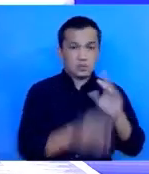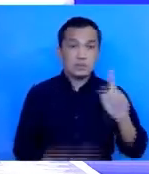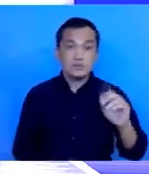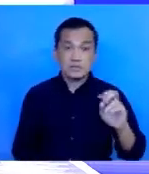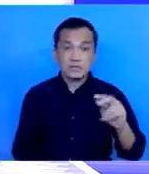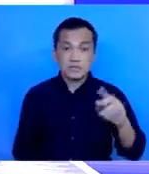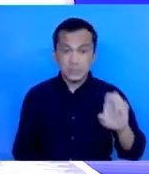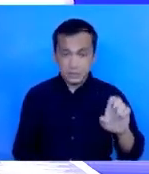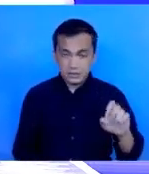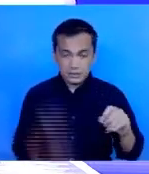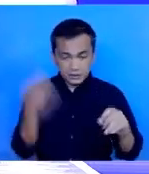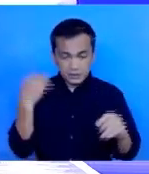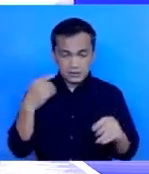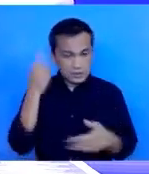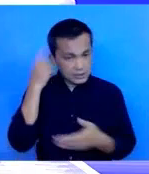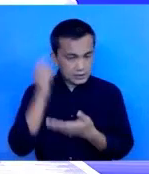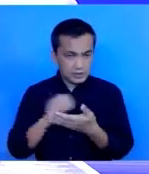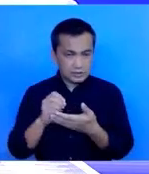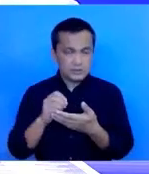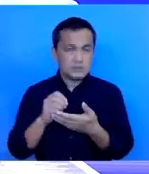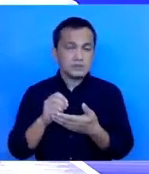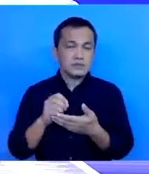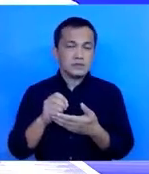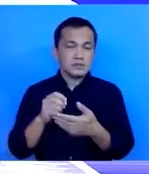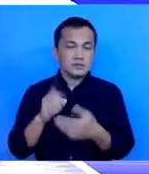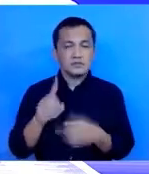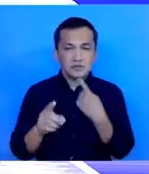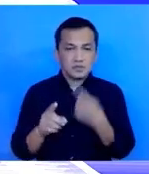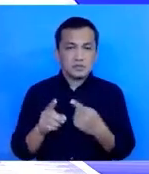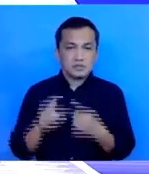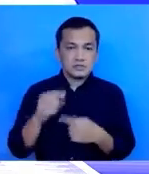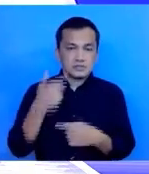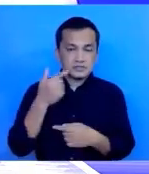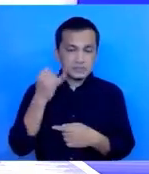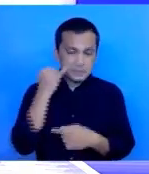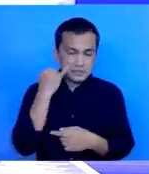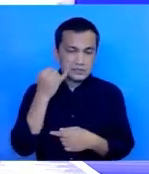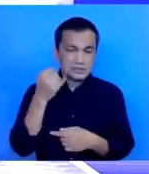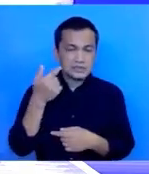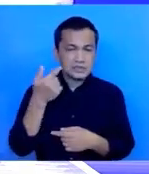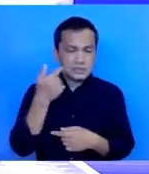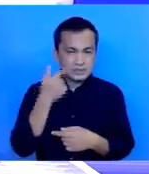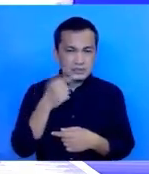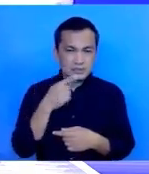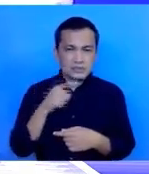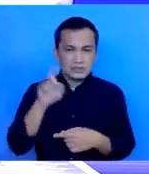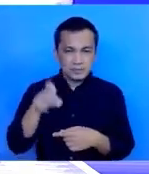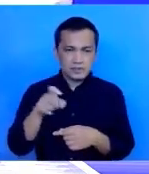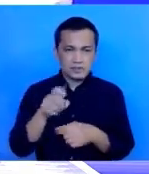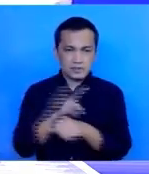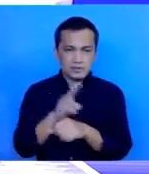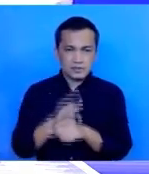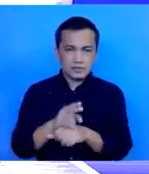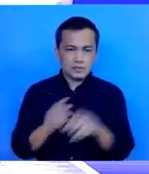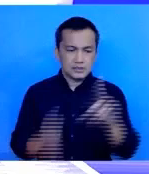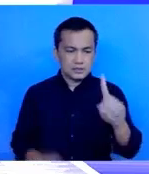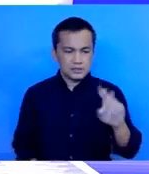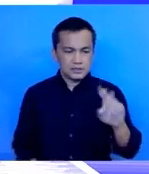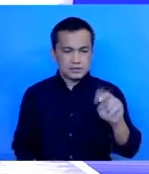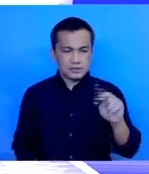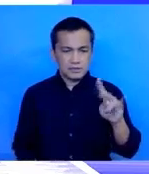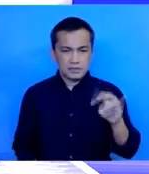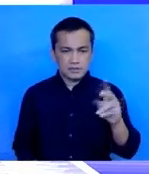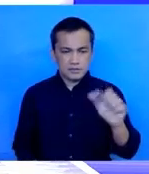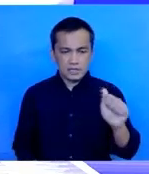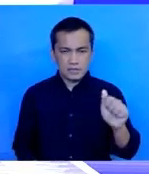Health Secretary Janet Garin, dapat nang gamitin ulit ang Dengvax siya na hindi naman daw totoong may namatay dahil sa